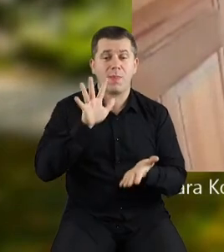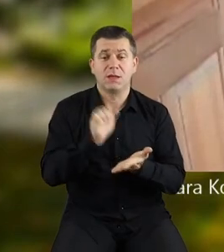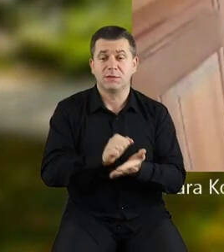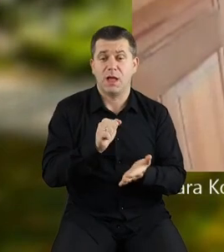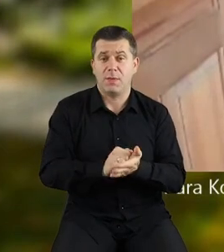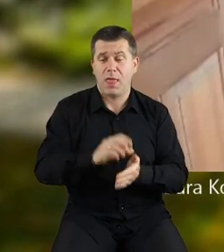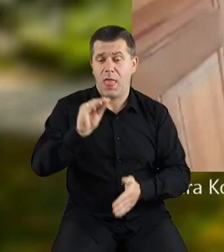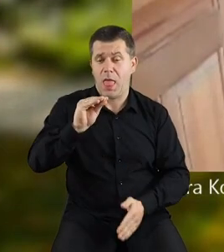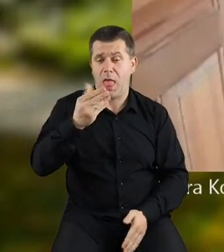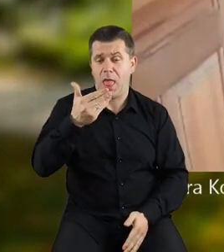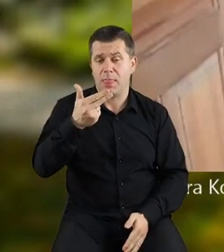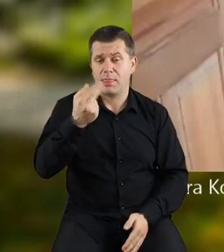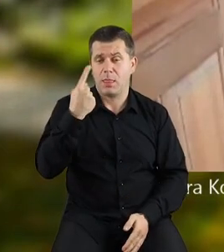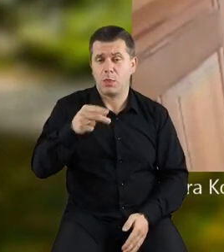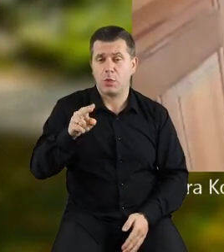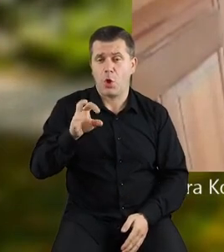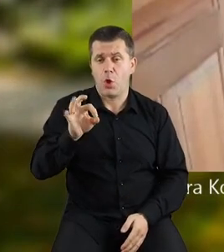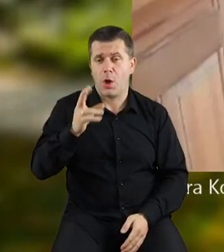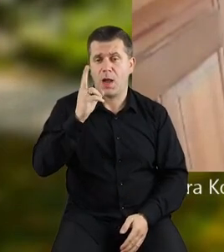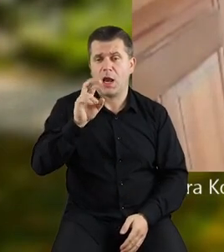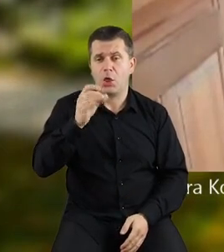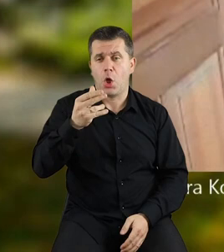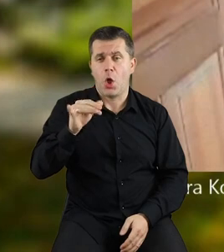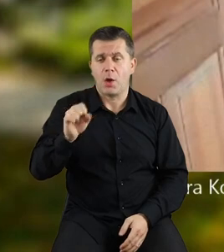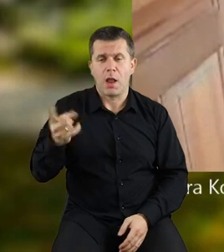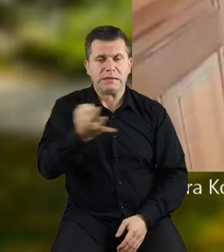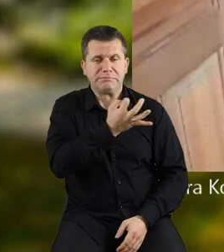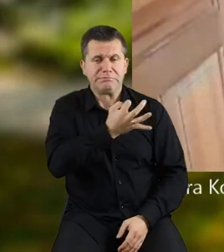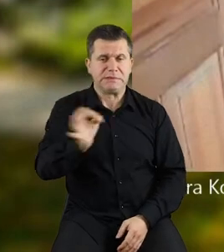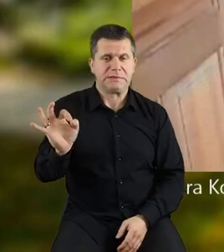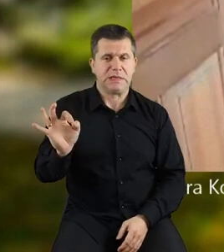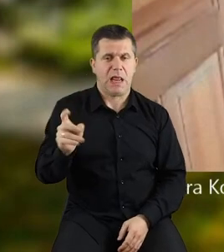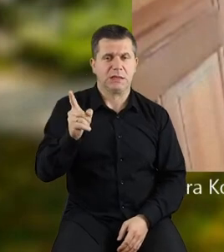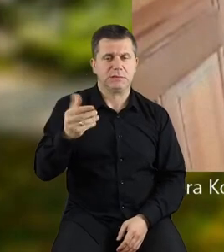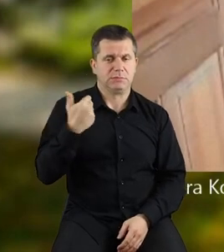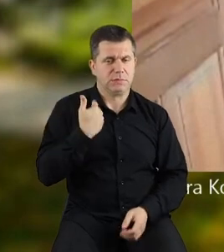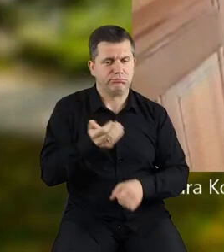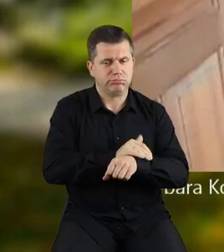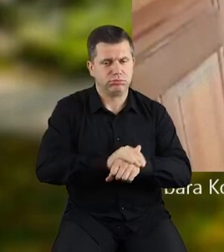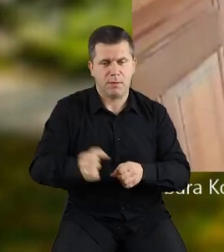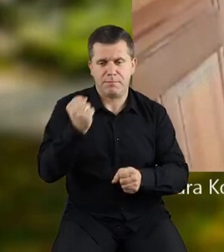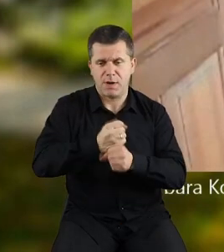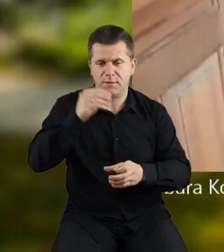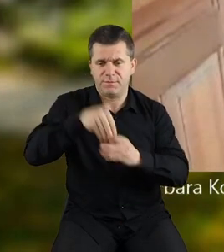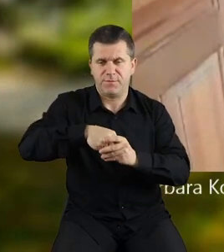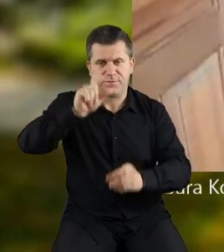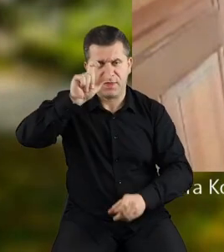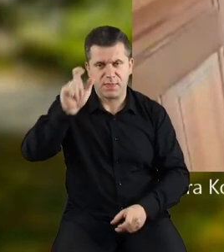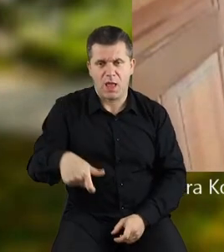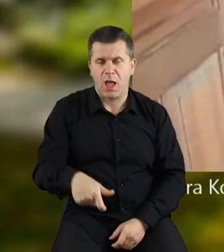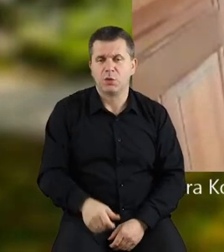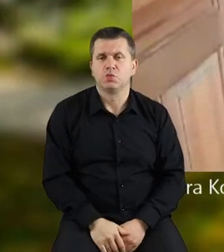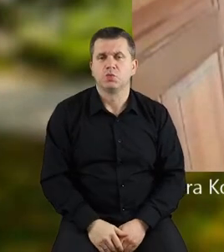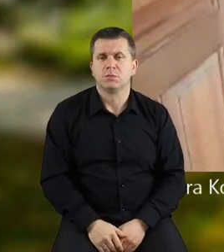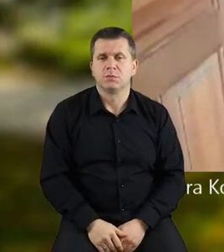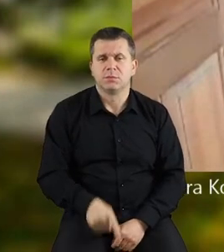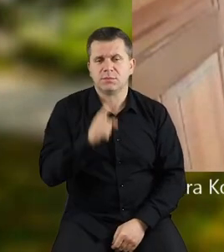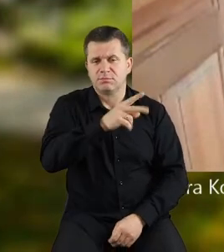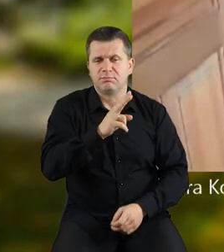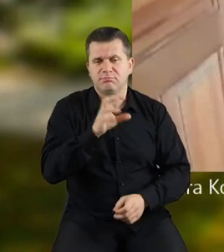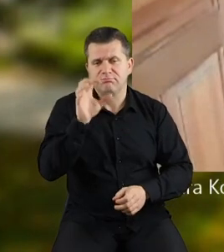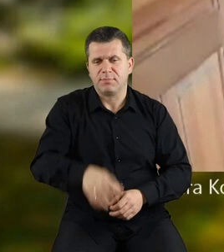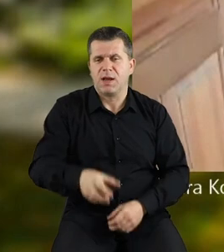że zajmowała się endokrynologią i była wybitną specjalistką pracującą w Gdańsku